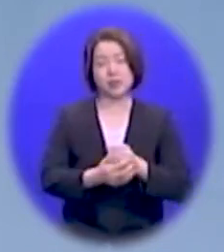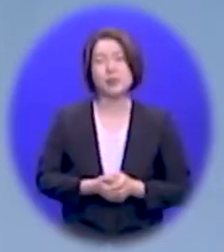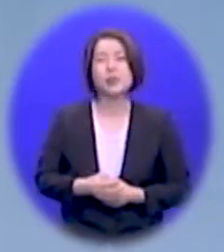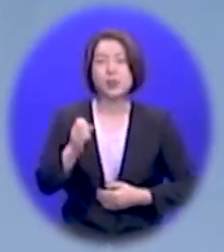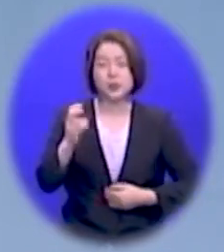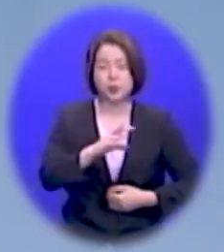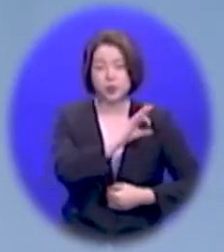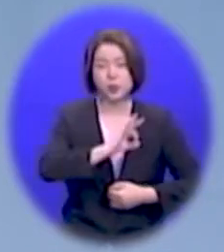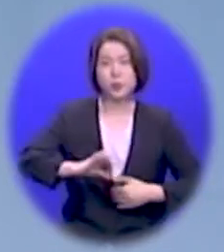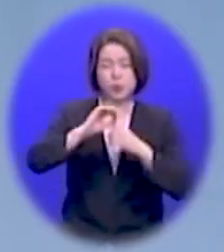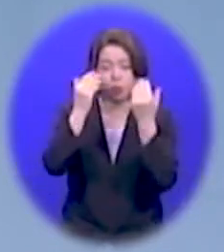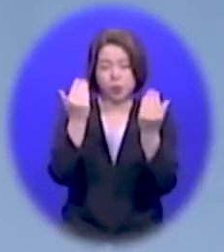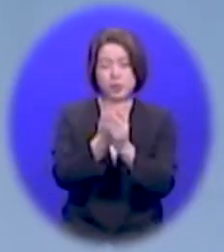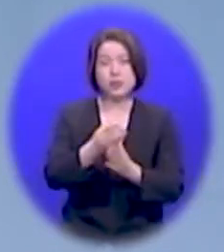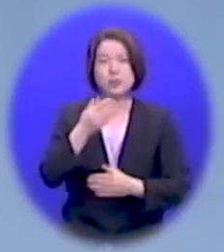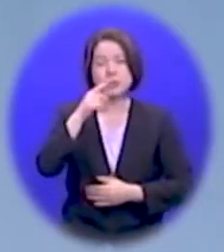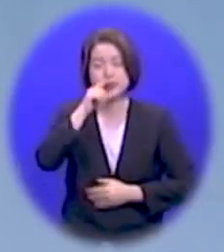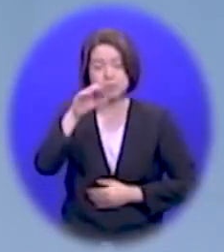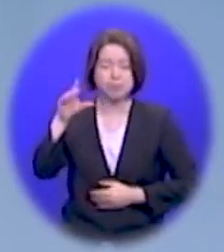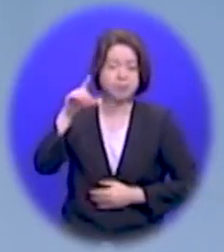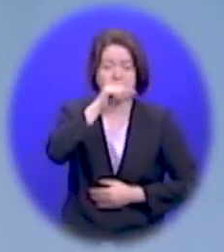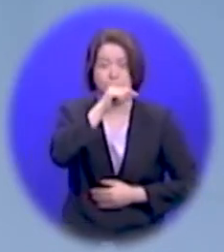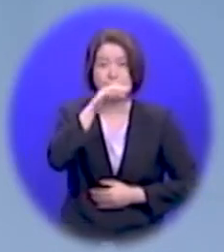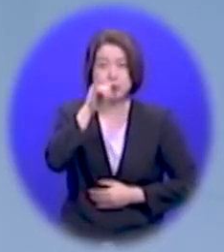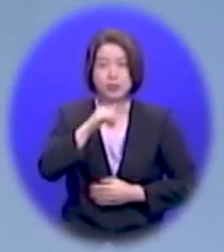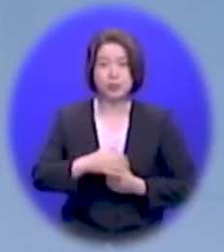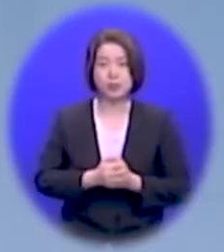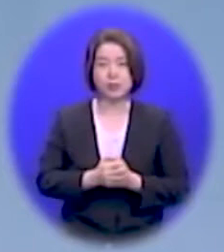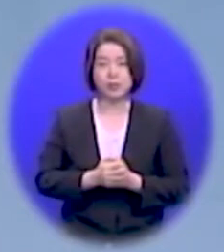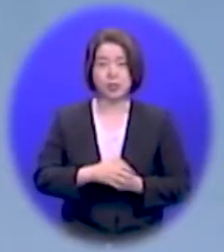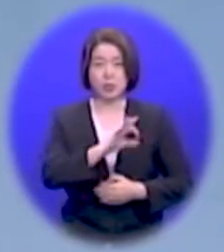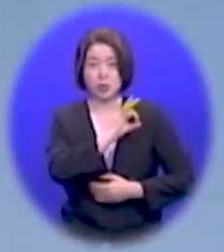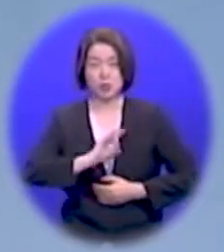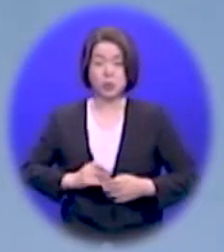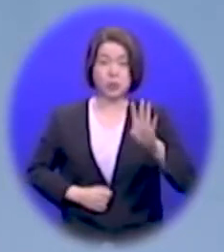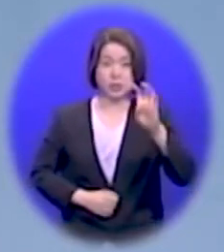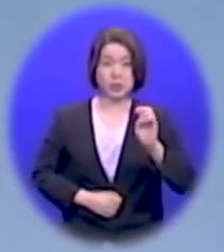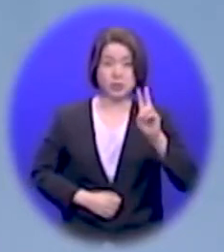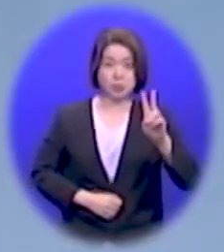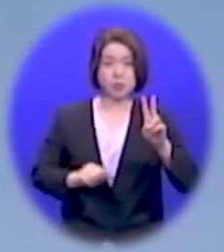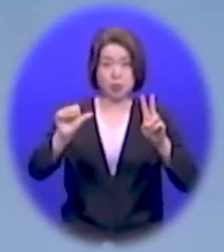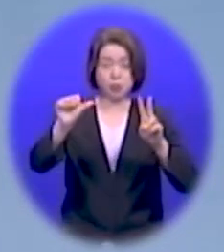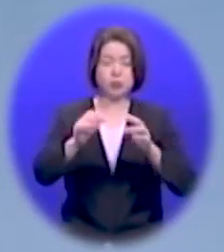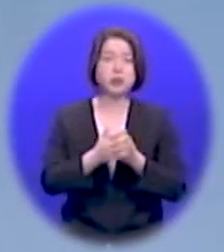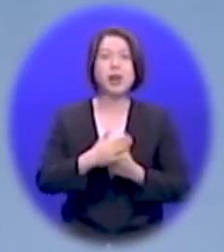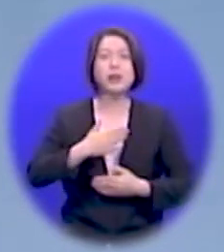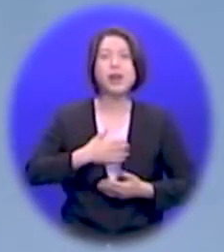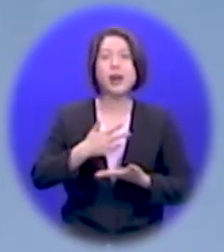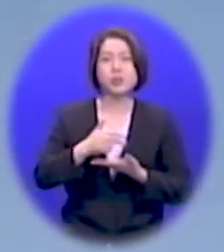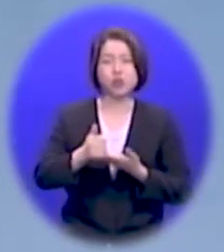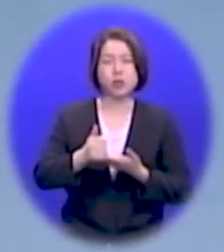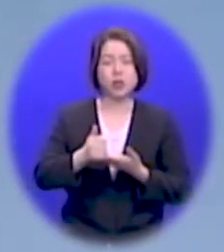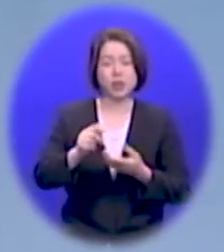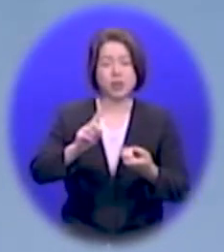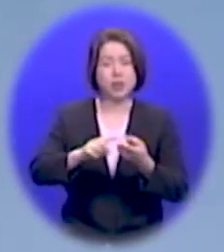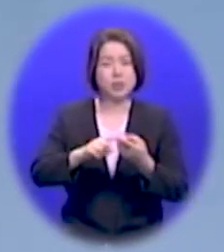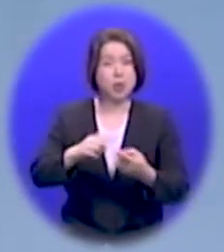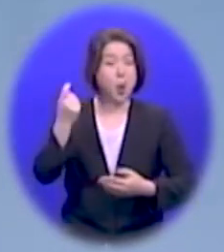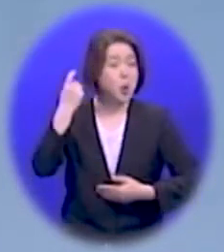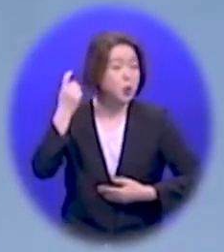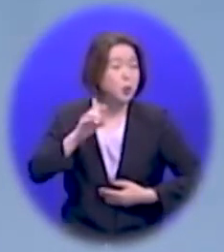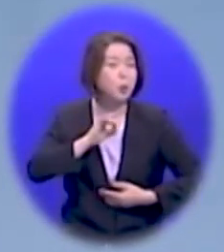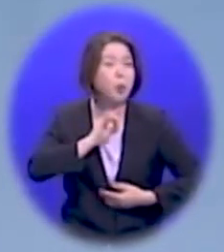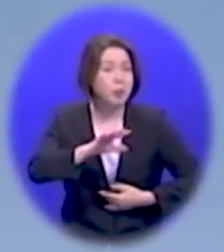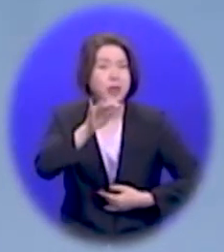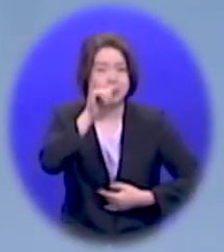그리고는 욥이 완전히 입을 닫아 버렸습니다 욥기 42장 5절에 내가 주께 대하여 귀로 듣기만 하여 사우나